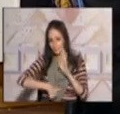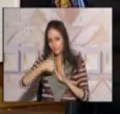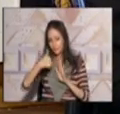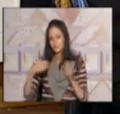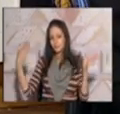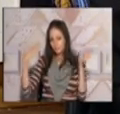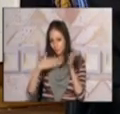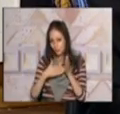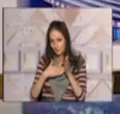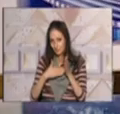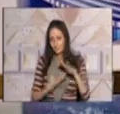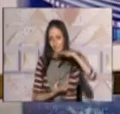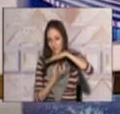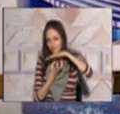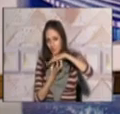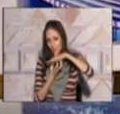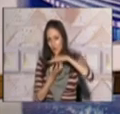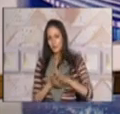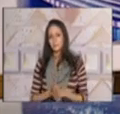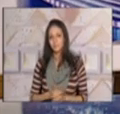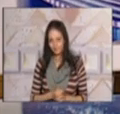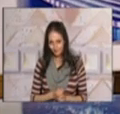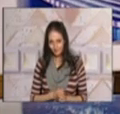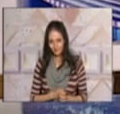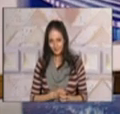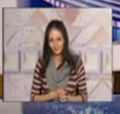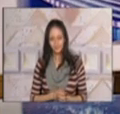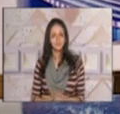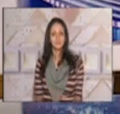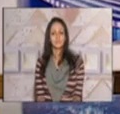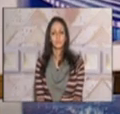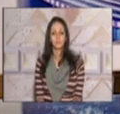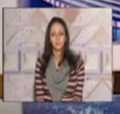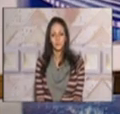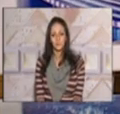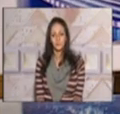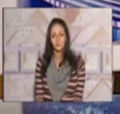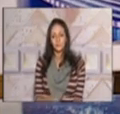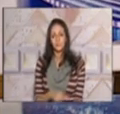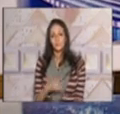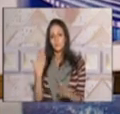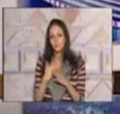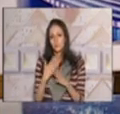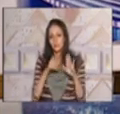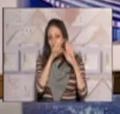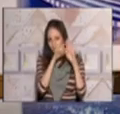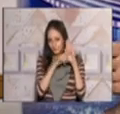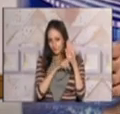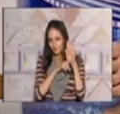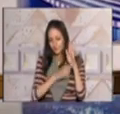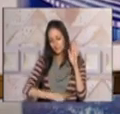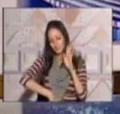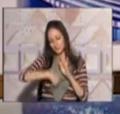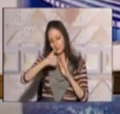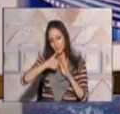كده، هو مدرس إداريين. موظف اداري وليس موظف اكاديمي، مش عضو هيئه تدريس. اولا لانه المعايير للتميز الاكاديمي مختلفه